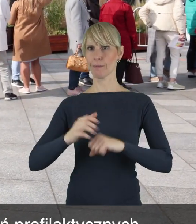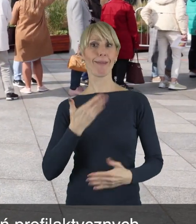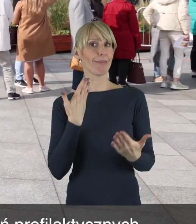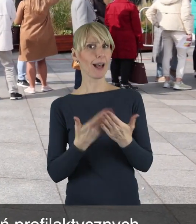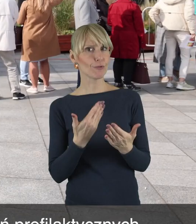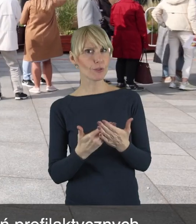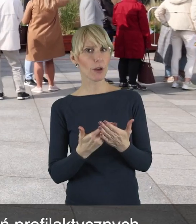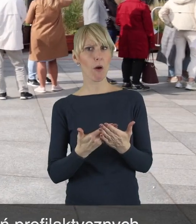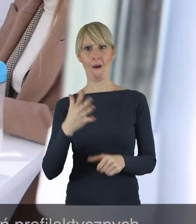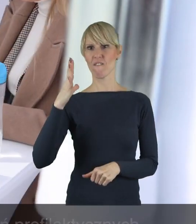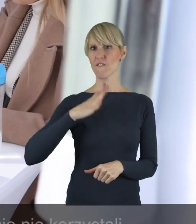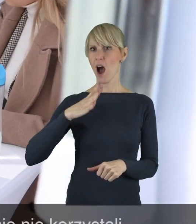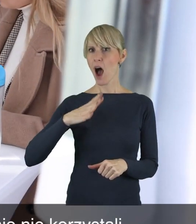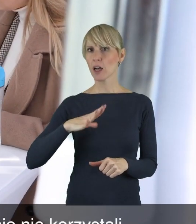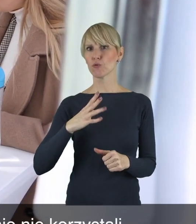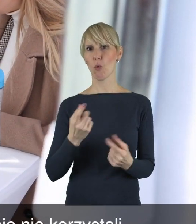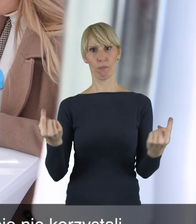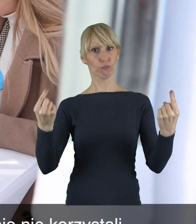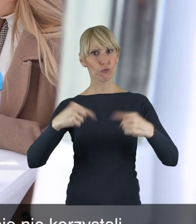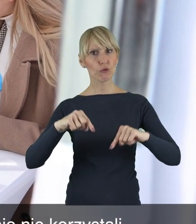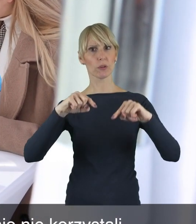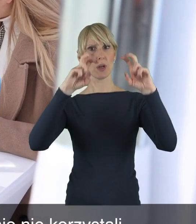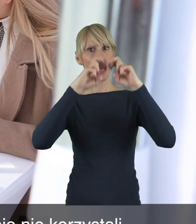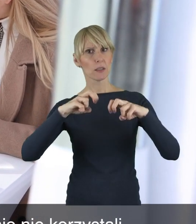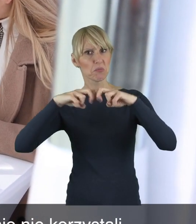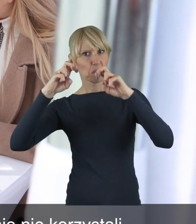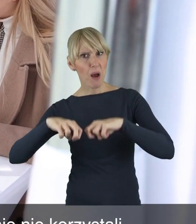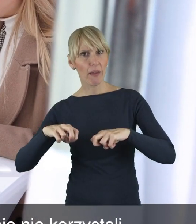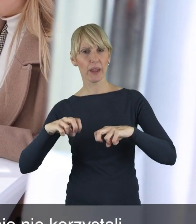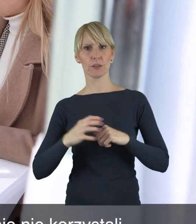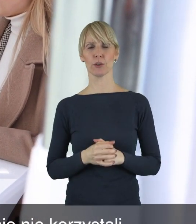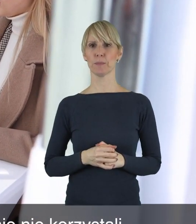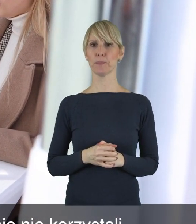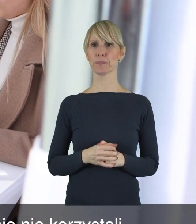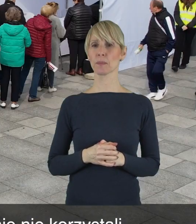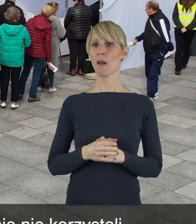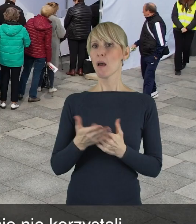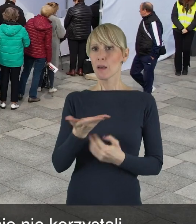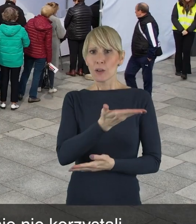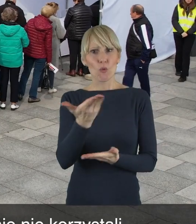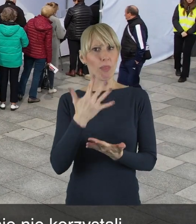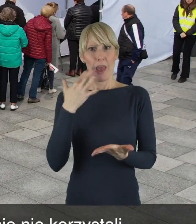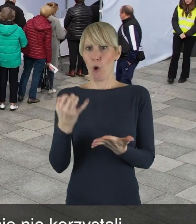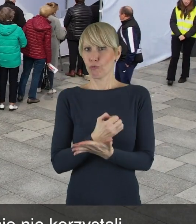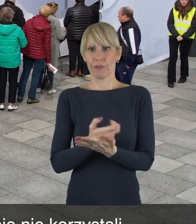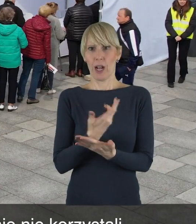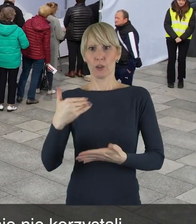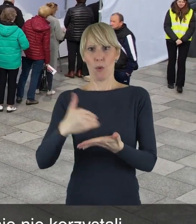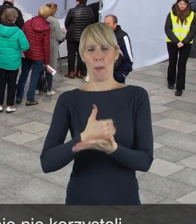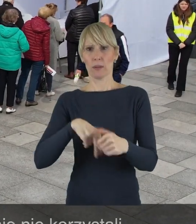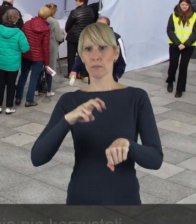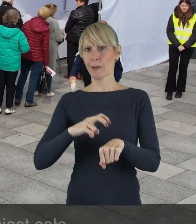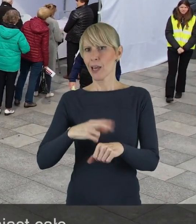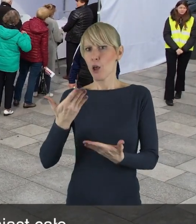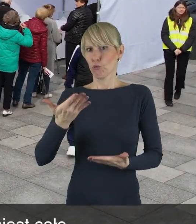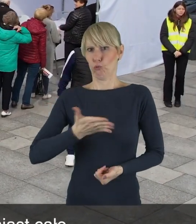profilaktyka? Otóż warto przyjść się przebadać, szczególnie mówię do Państwa, do tych z Państwa, którzy ostatnio nie korzystali z pomocy lekarza, generalnie czują